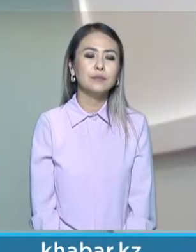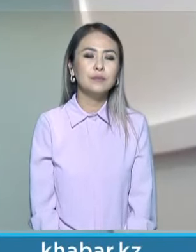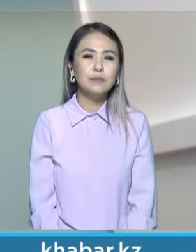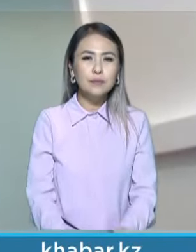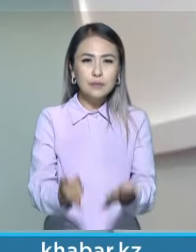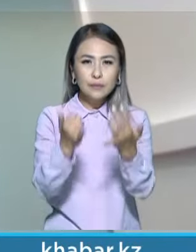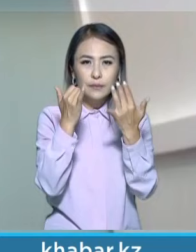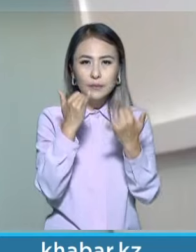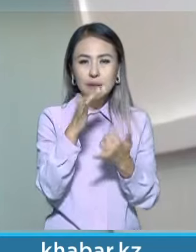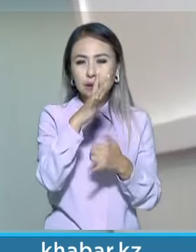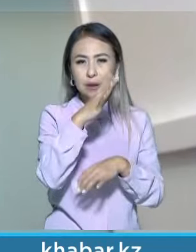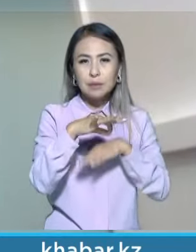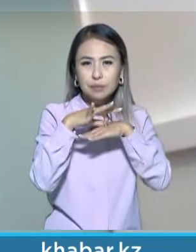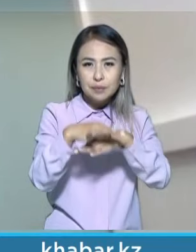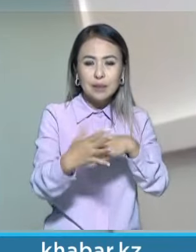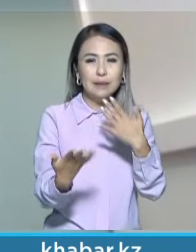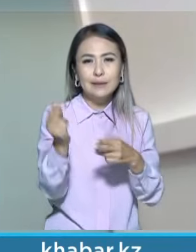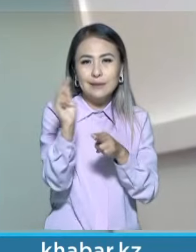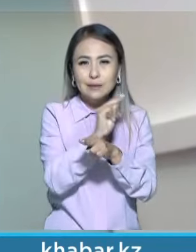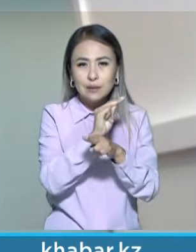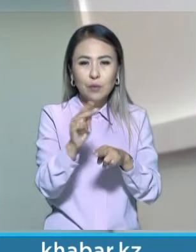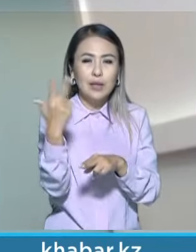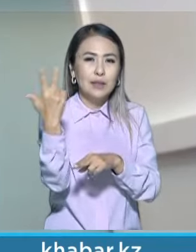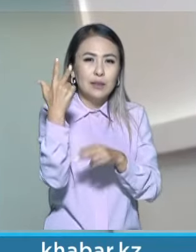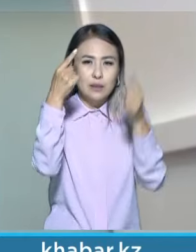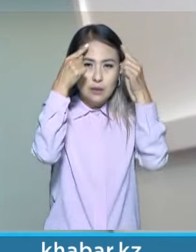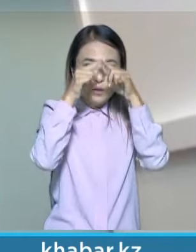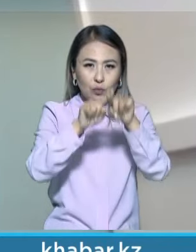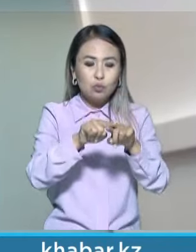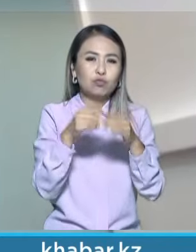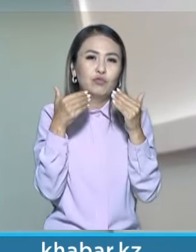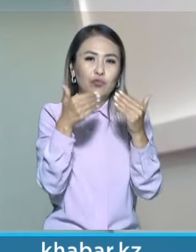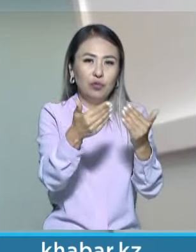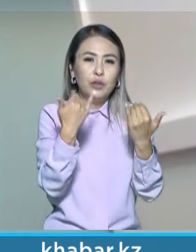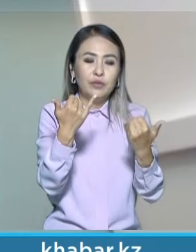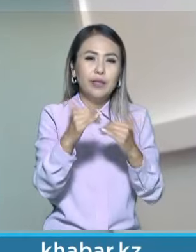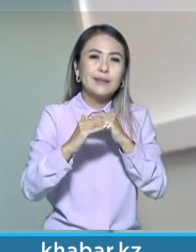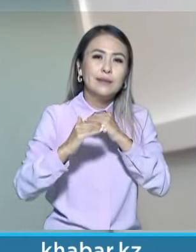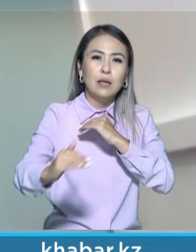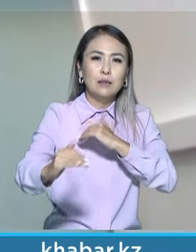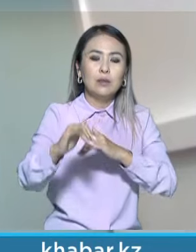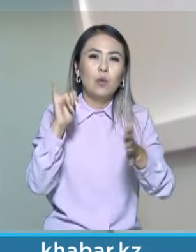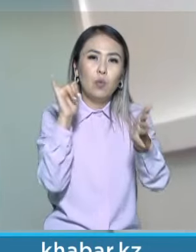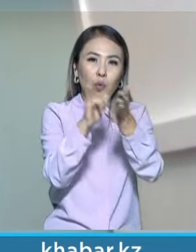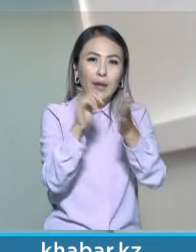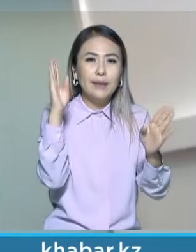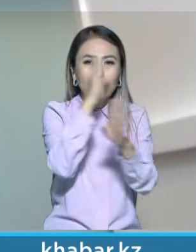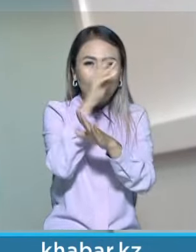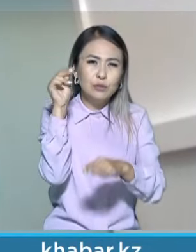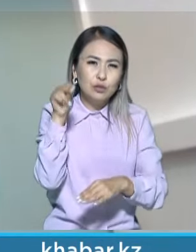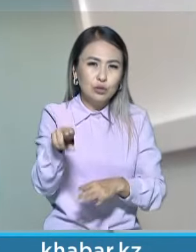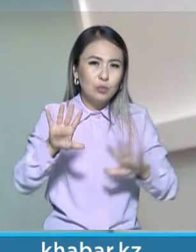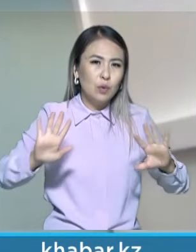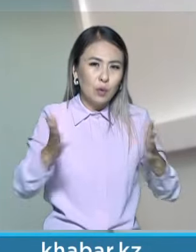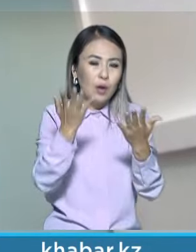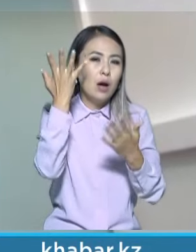Қазіргі таңда пайдаланатын немесе салым жатқан реакторлар үшінші технологиялық буынға жатады. Ол станция орналасқан аумақта табиғи апат болғанның